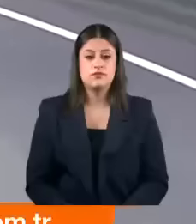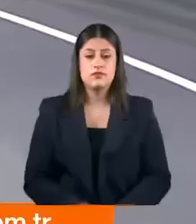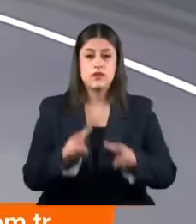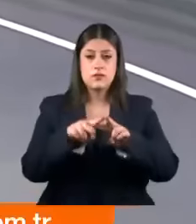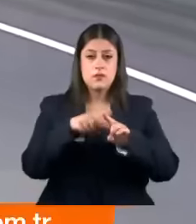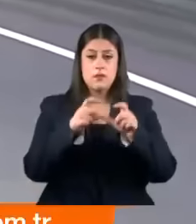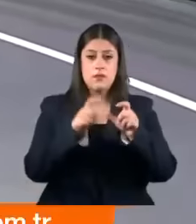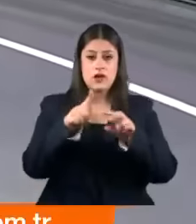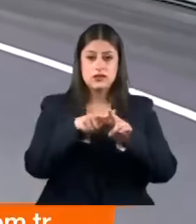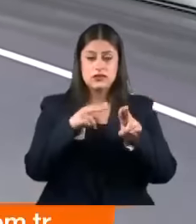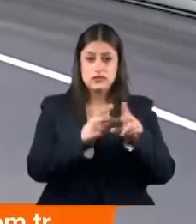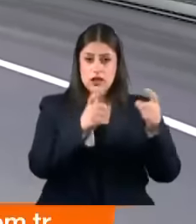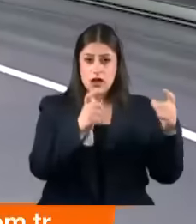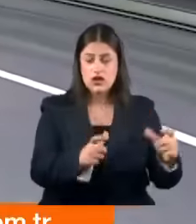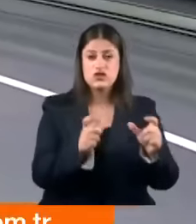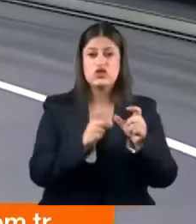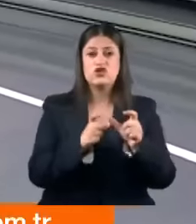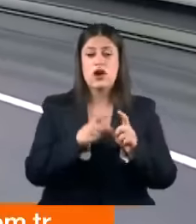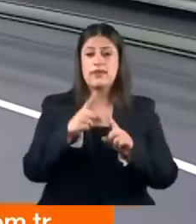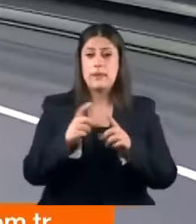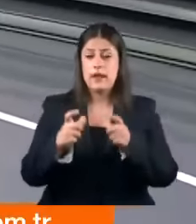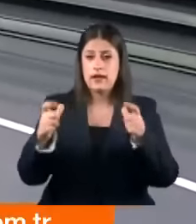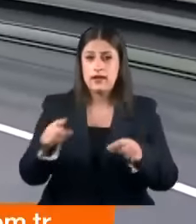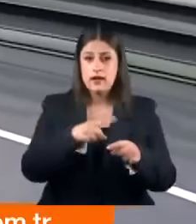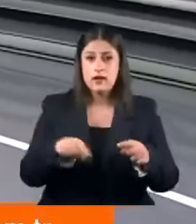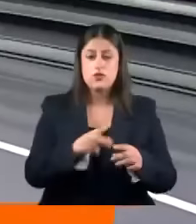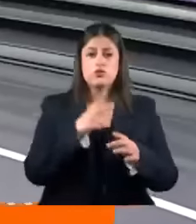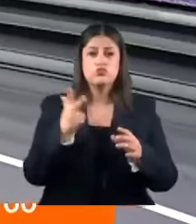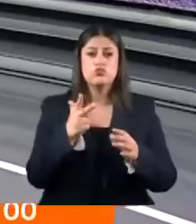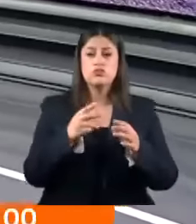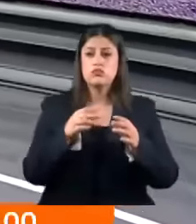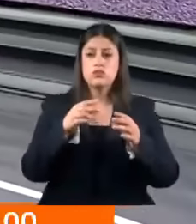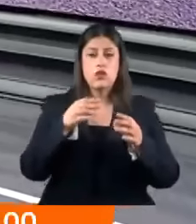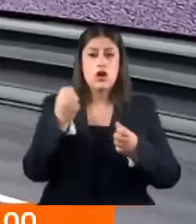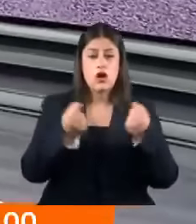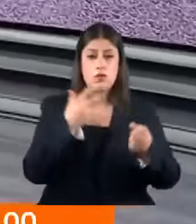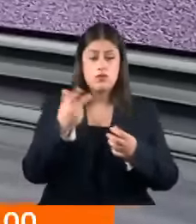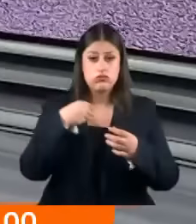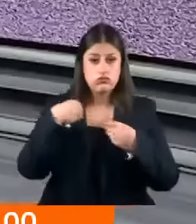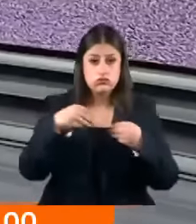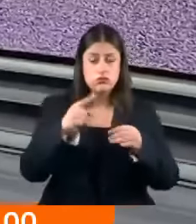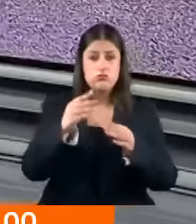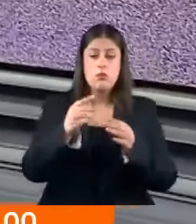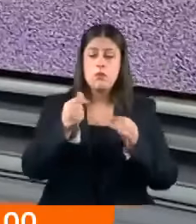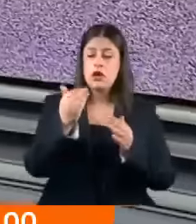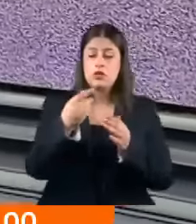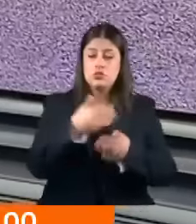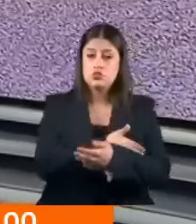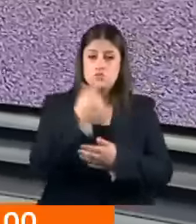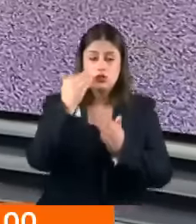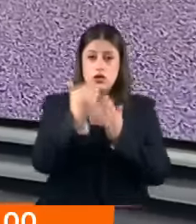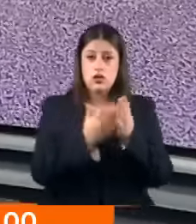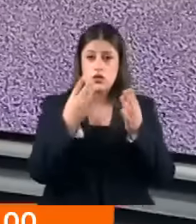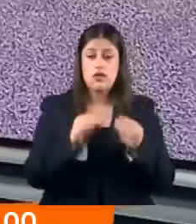Maslak ve Sancaktepe'de birbirinden lüks araçlar piyasa değerinin çok altında satışa sunuluyor. Bunun bir sebebi var elbette, arabaların